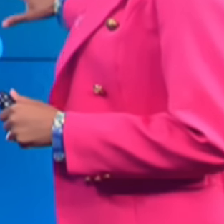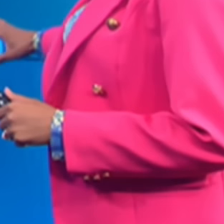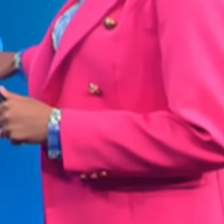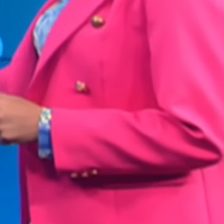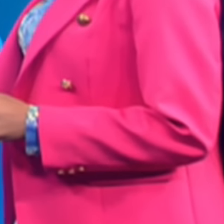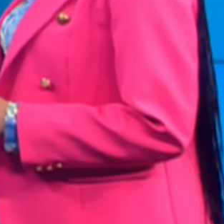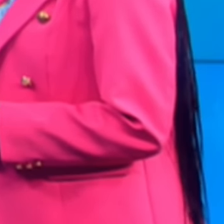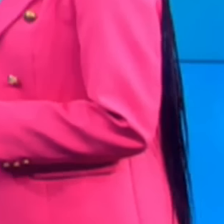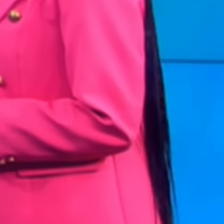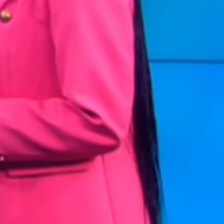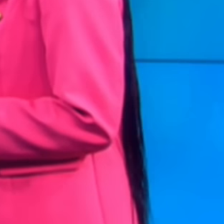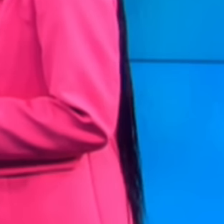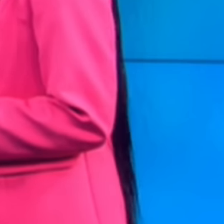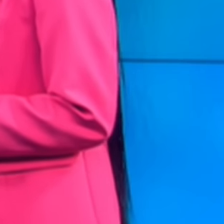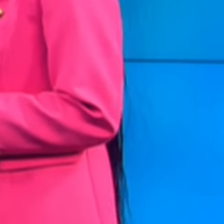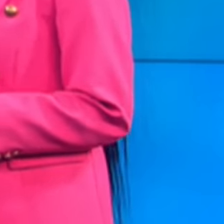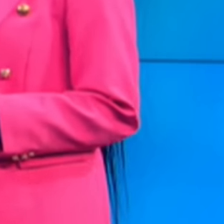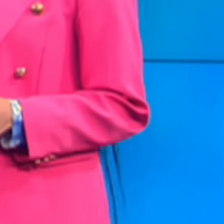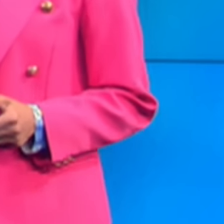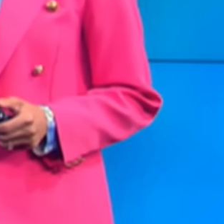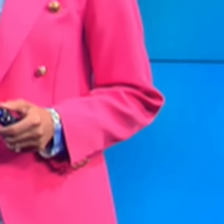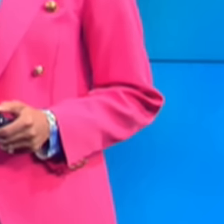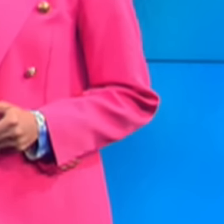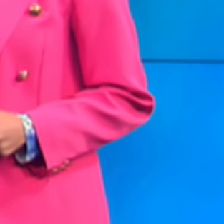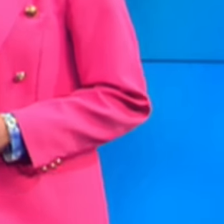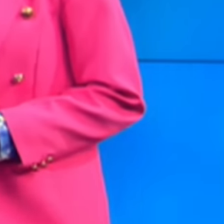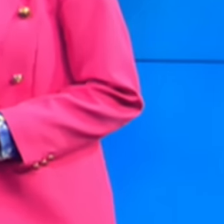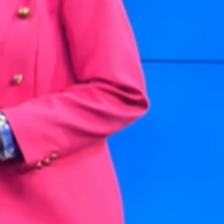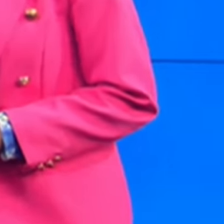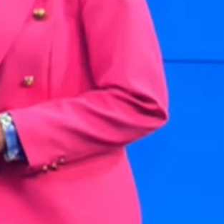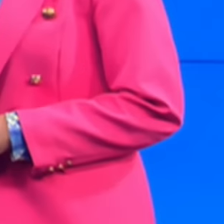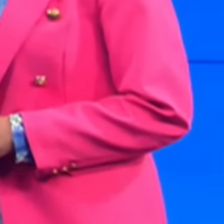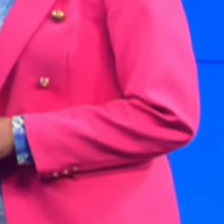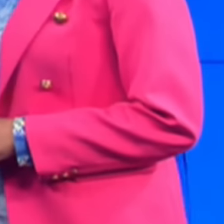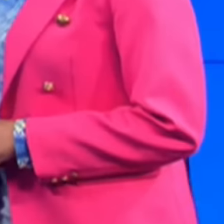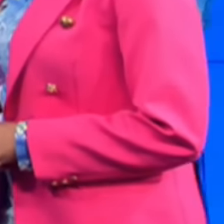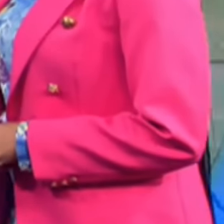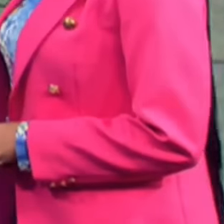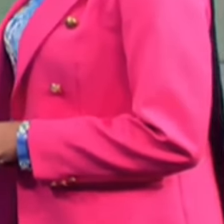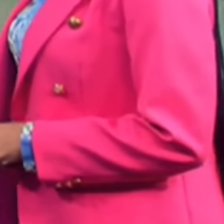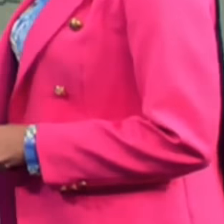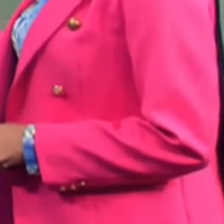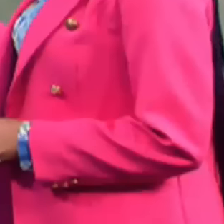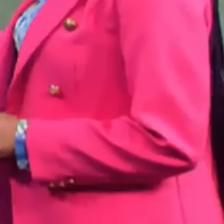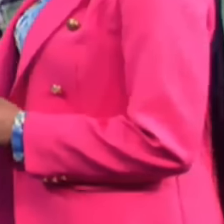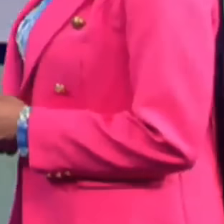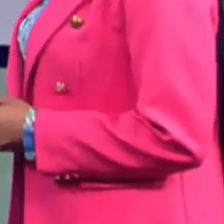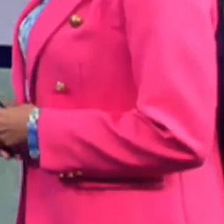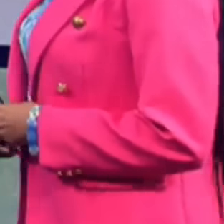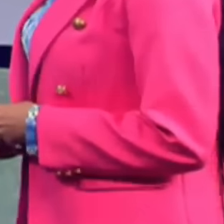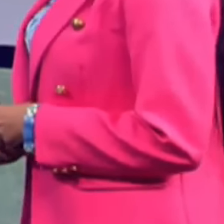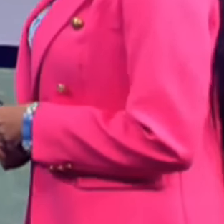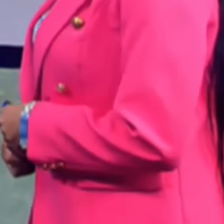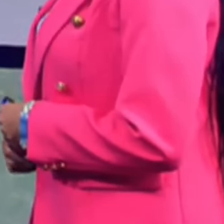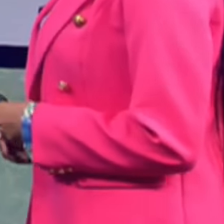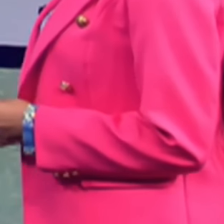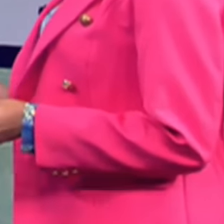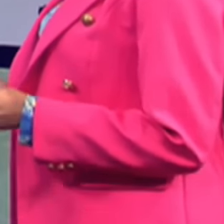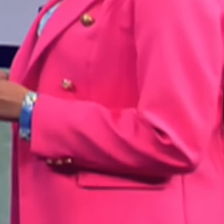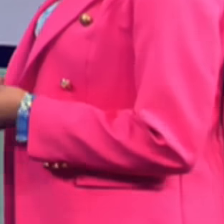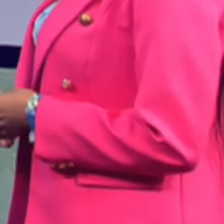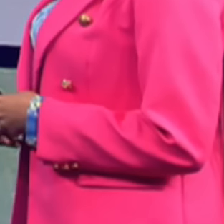tla nna le gone go itekanela mme karolo ya Kapa le karolo ya Eastern Cape e tla nna le gone go nna le diphefo fa re lebella di temperature tsa rona